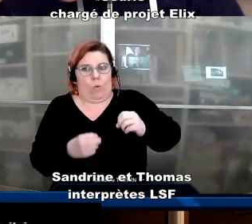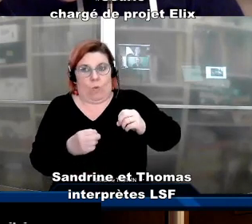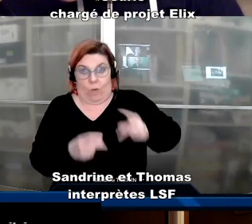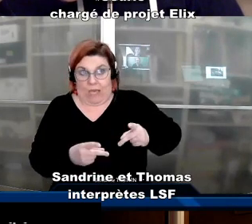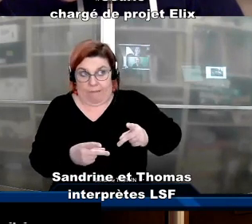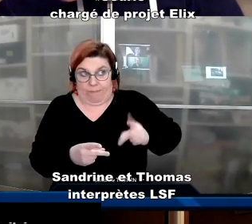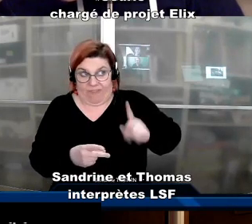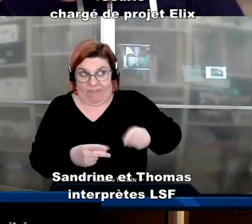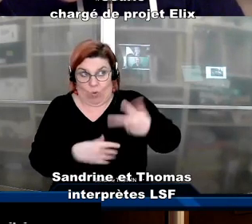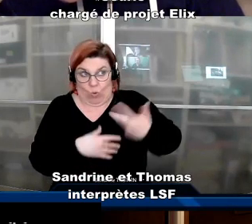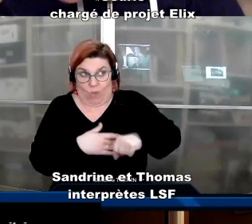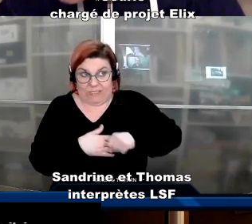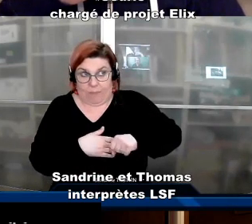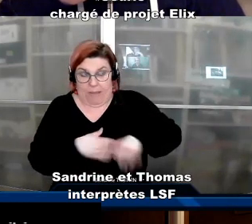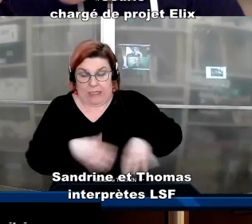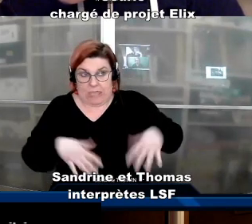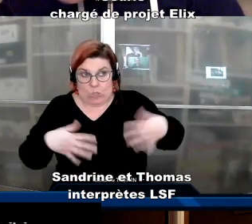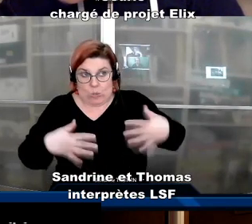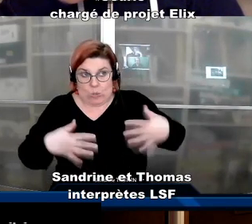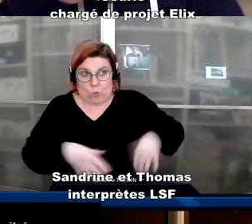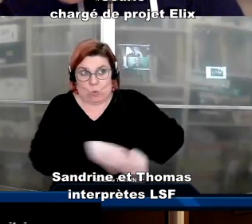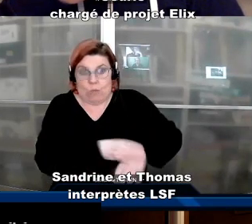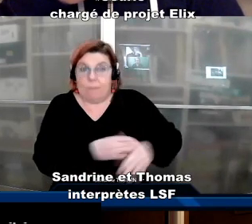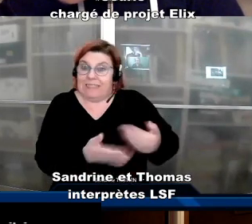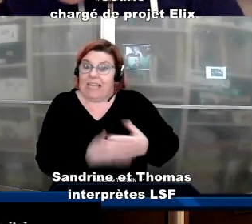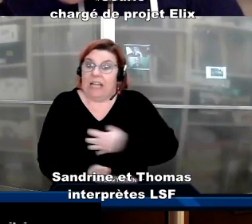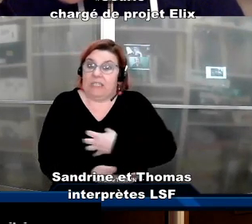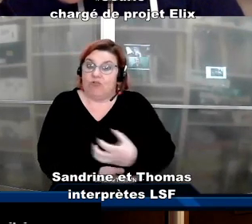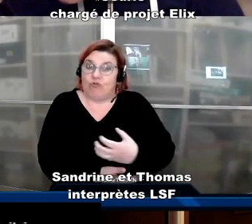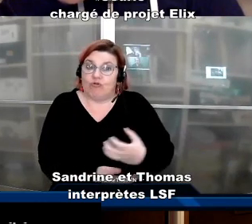tienne 3 semaines et c'est hyper riche.